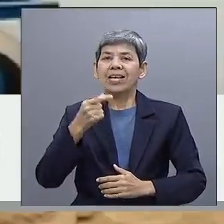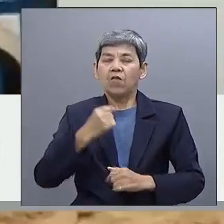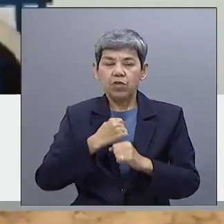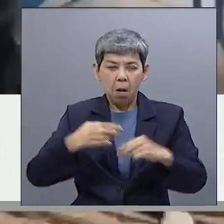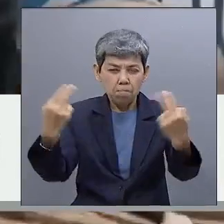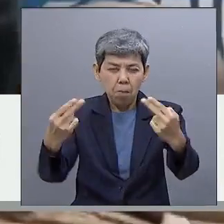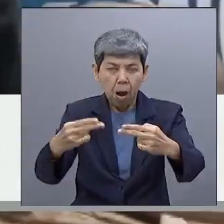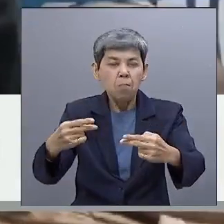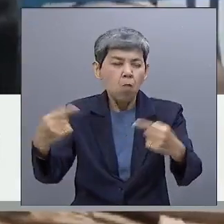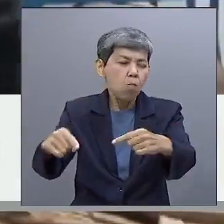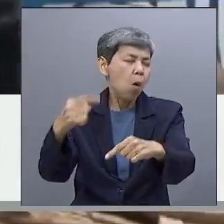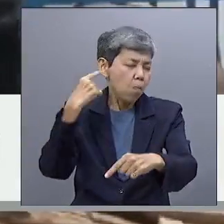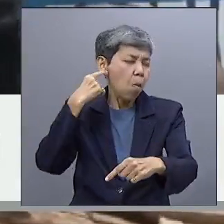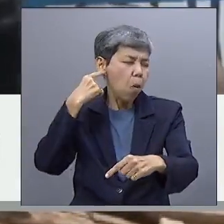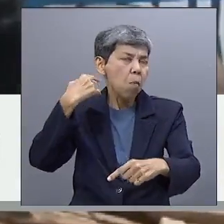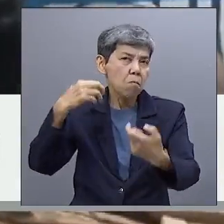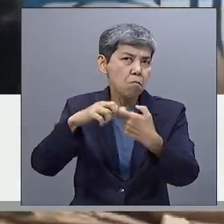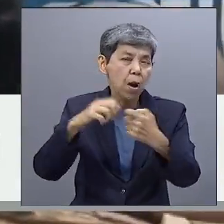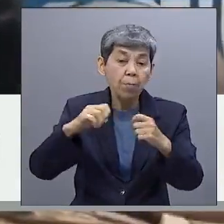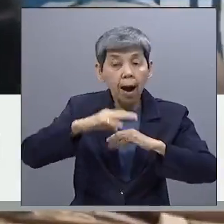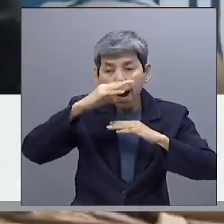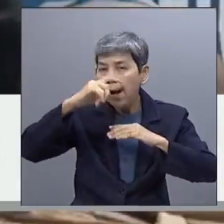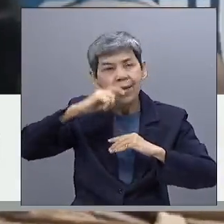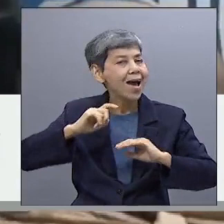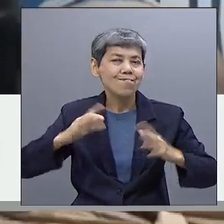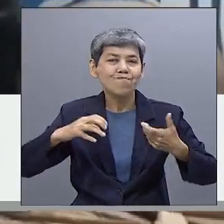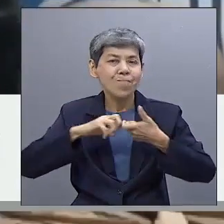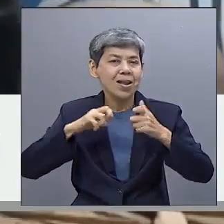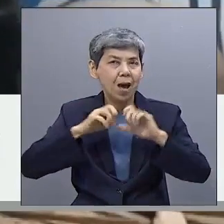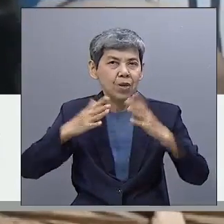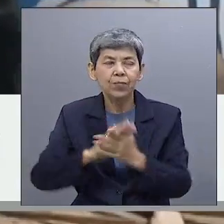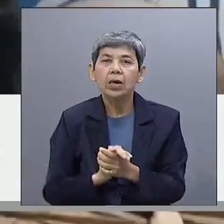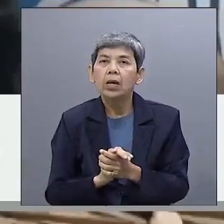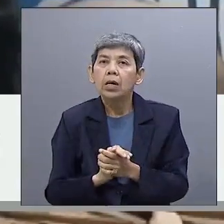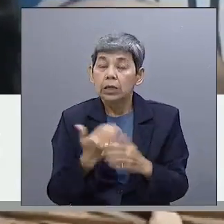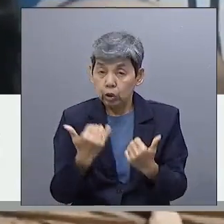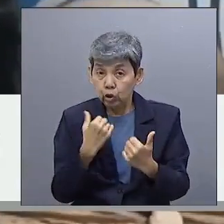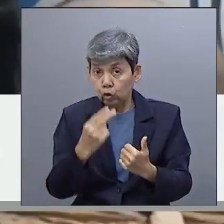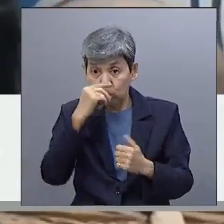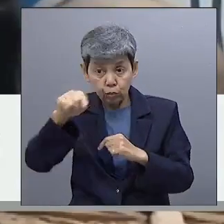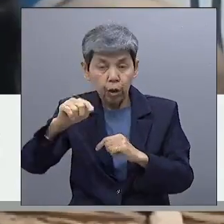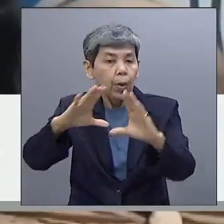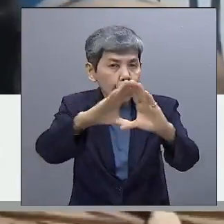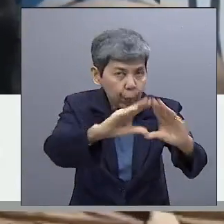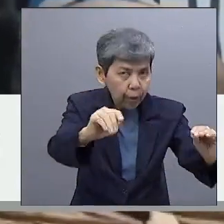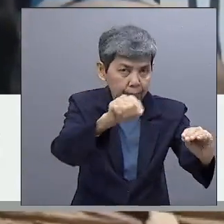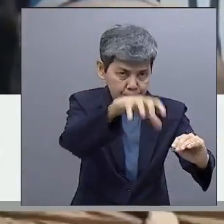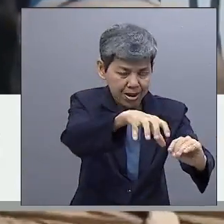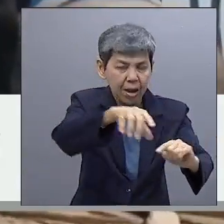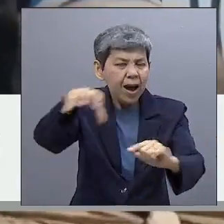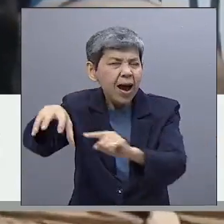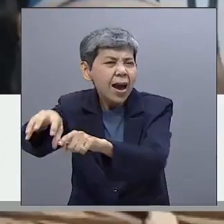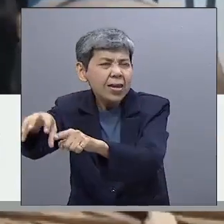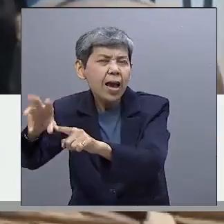ฝ่ายต่อต้านต่อเนื่องนะคะแต่ไม่ส่งผลกระทบต่อเขตไทยสำหรับในตัวเมืองส่วนโค้กโกงนั้นสงบลงแล้วค่ะเช่นเดียวกับ